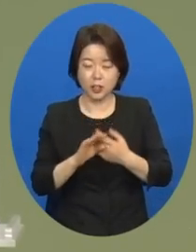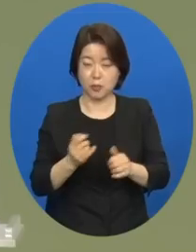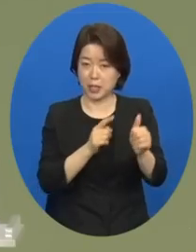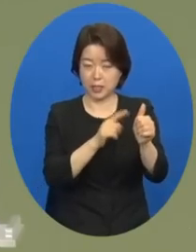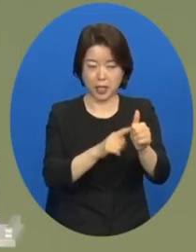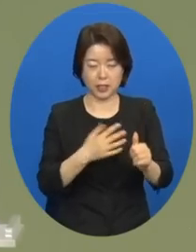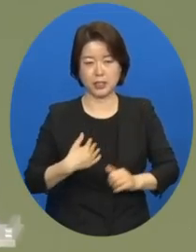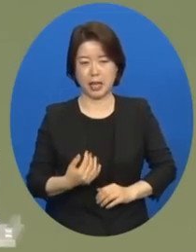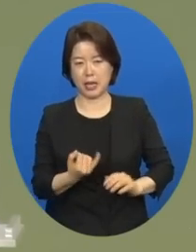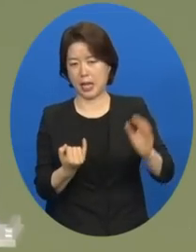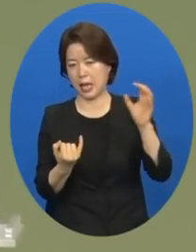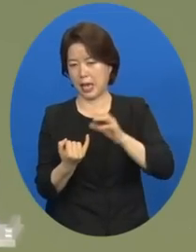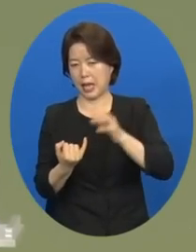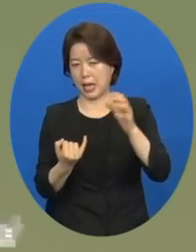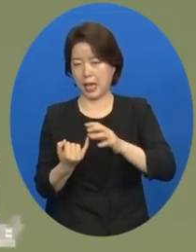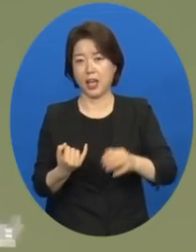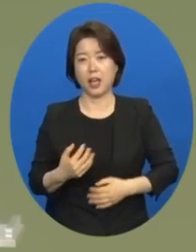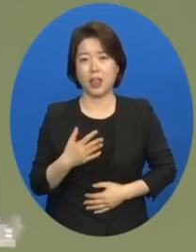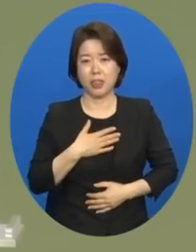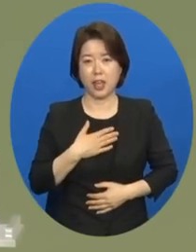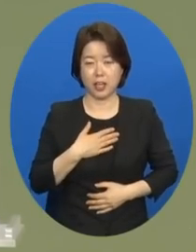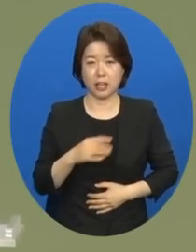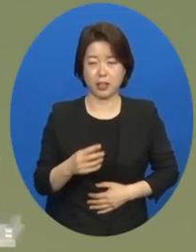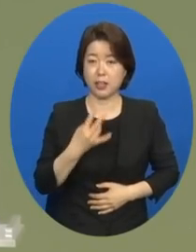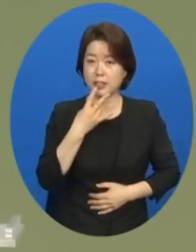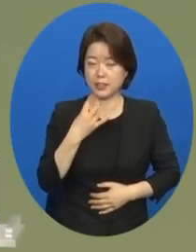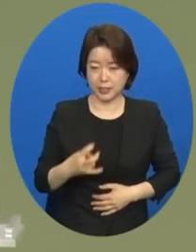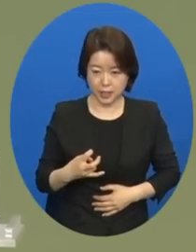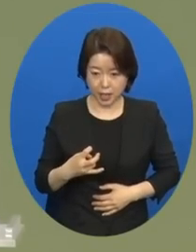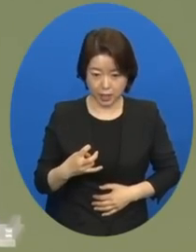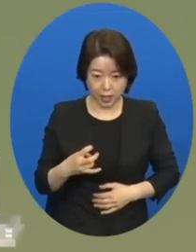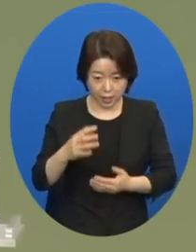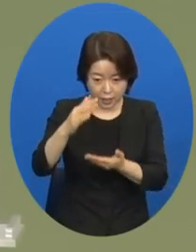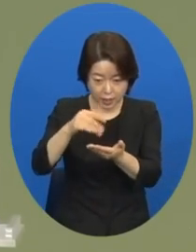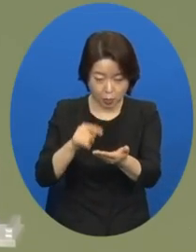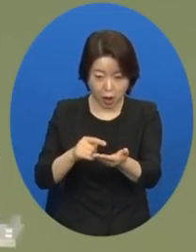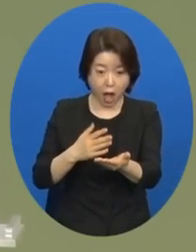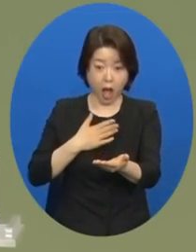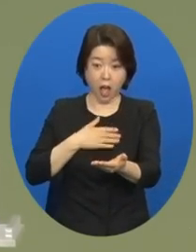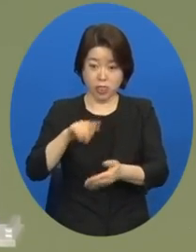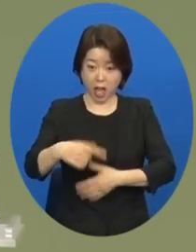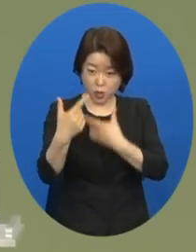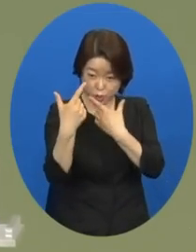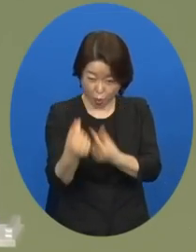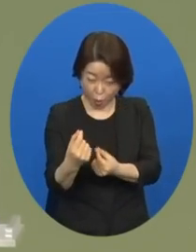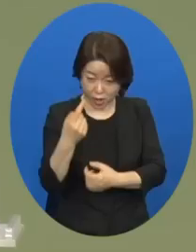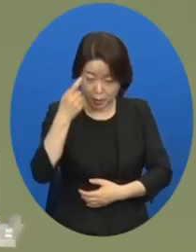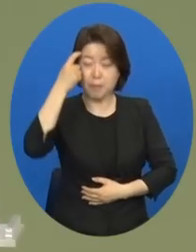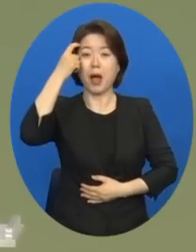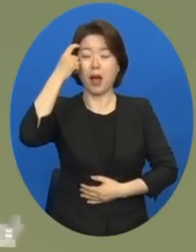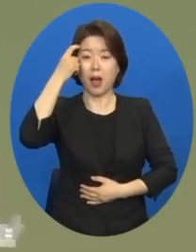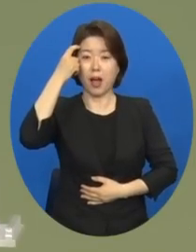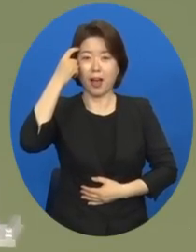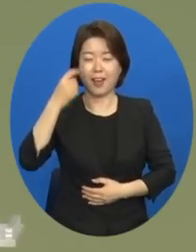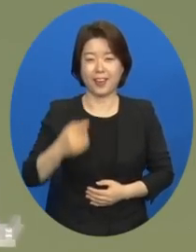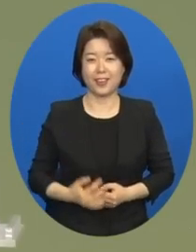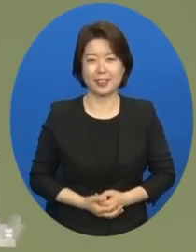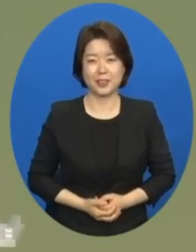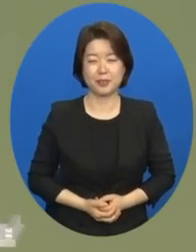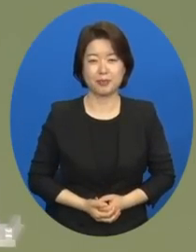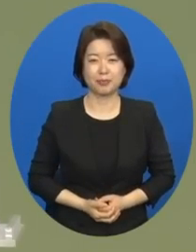남편한테 아담을 맞았기 때문에 내가이 살아 얘기를 딱 내 얘기로 듣고 깨달았습니다